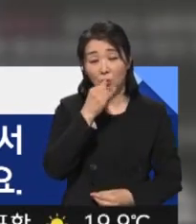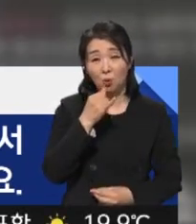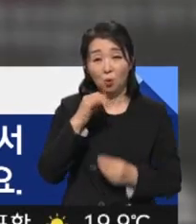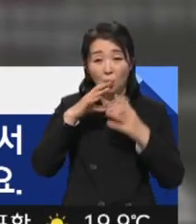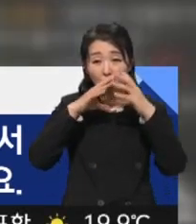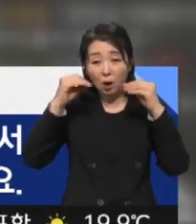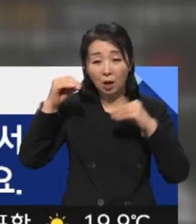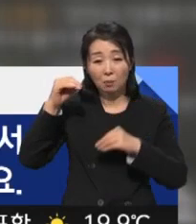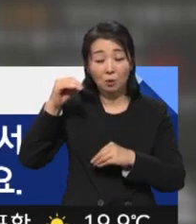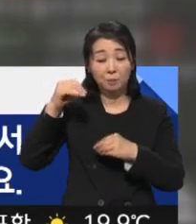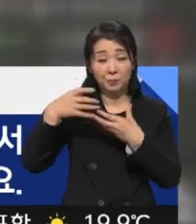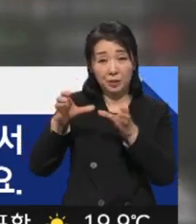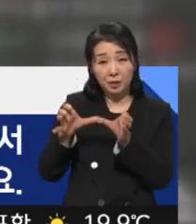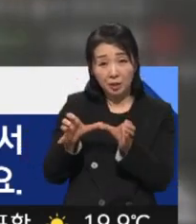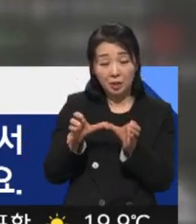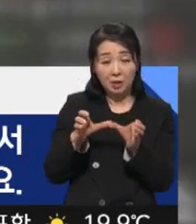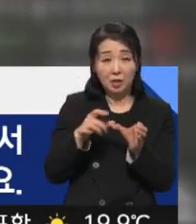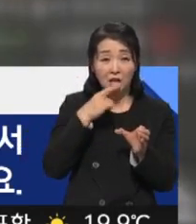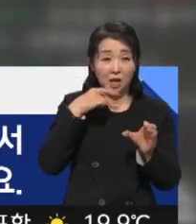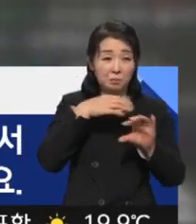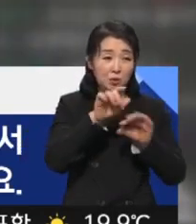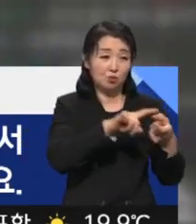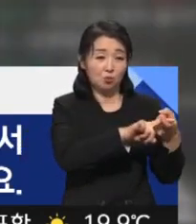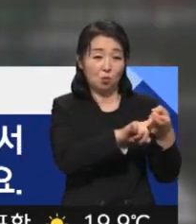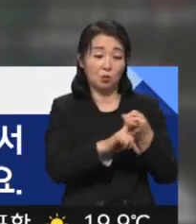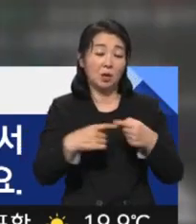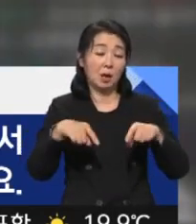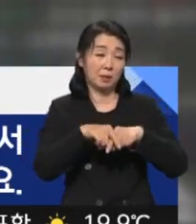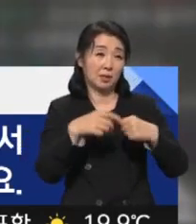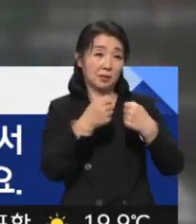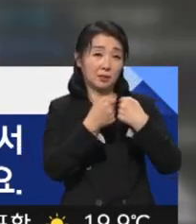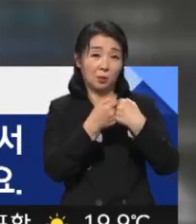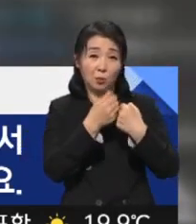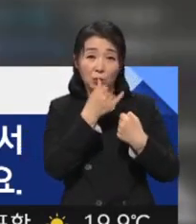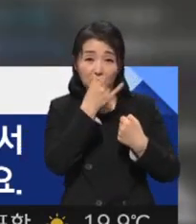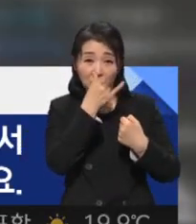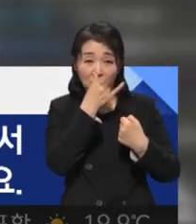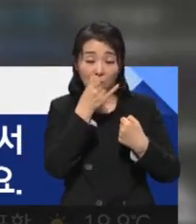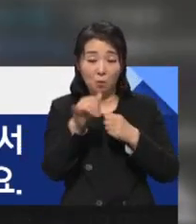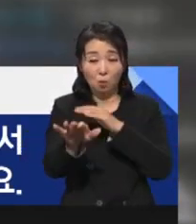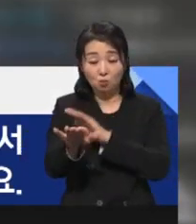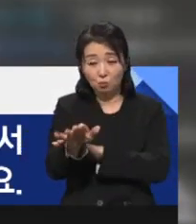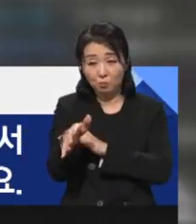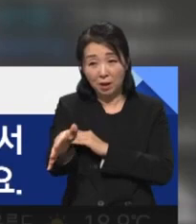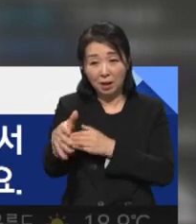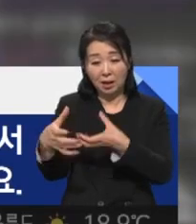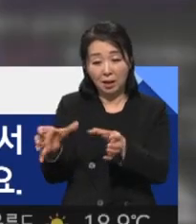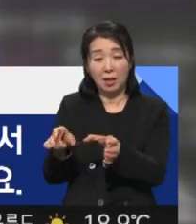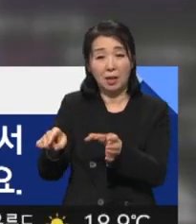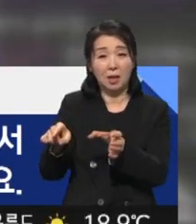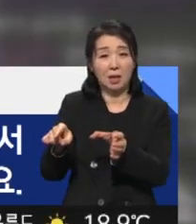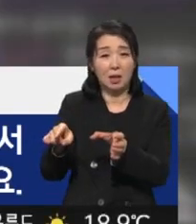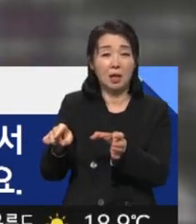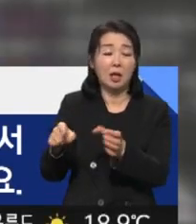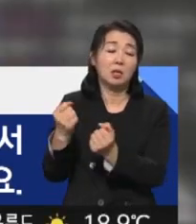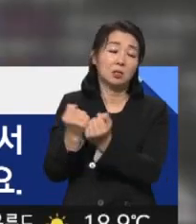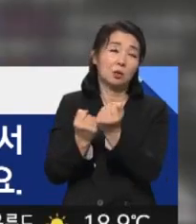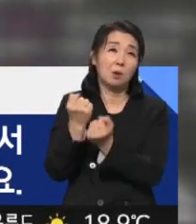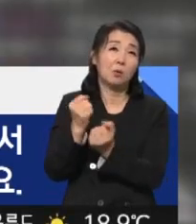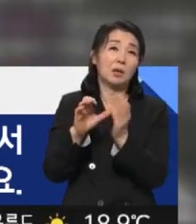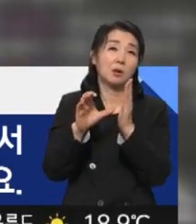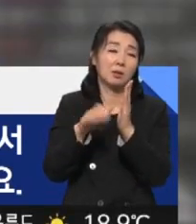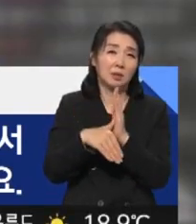세력에서 민주노총과 싸우고 있는 우파 세력을 설명하는 과정에서